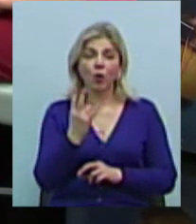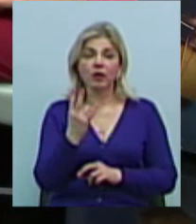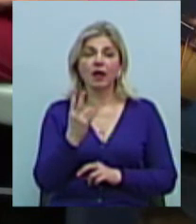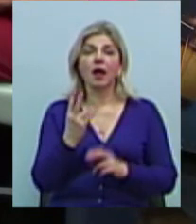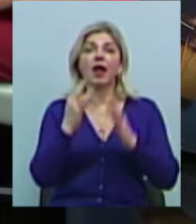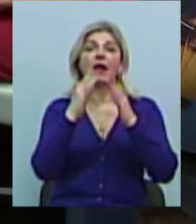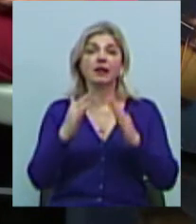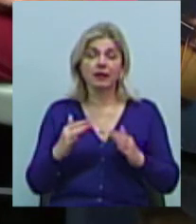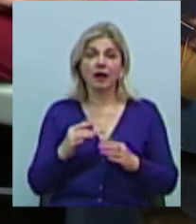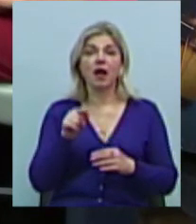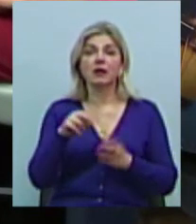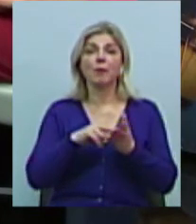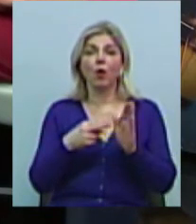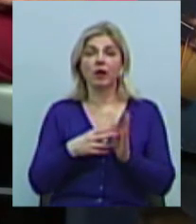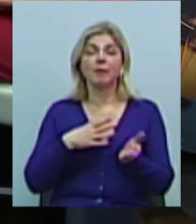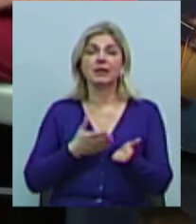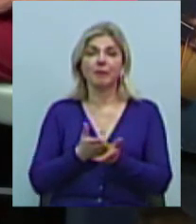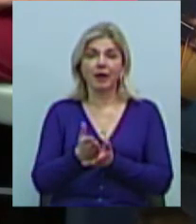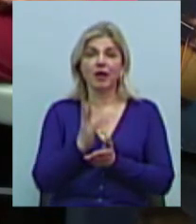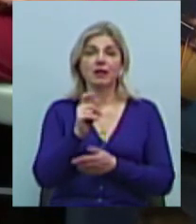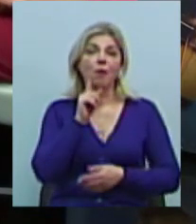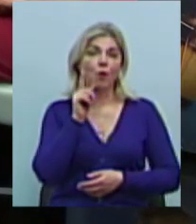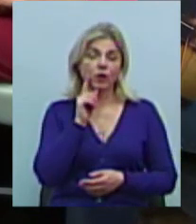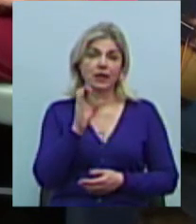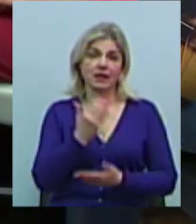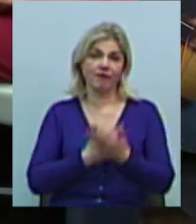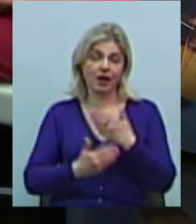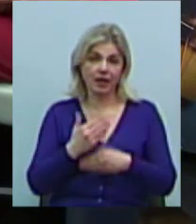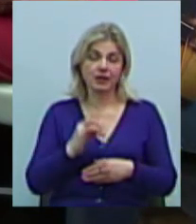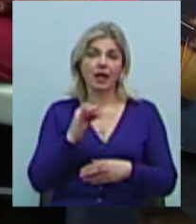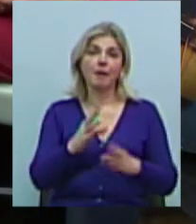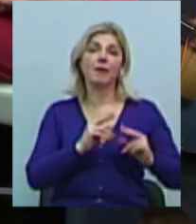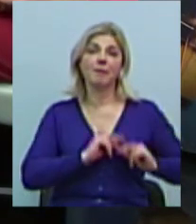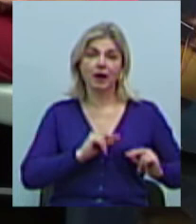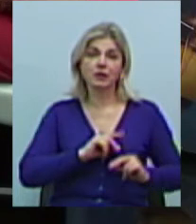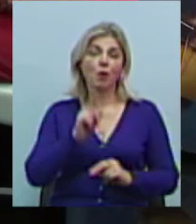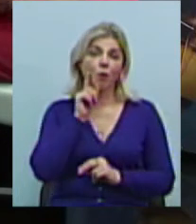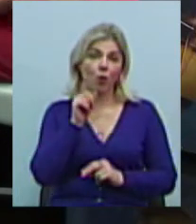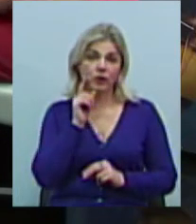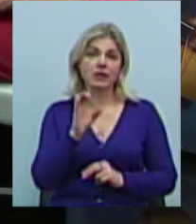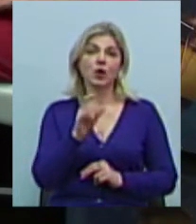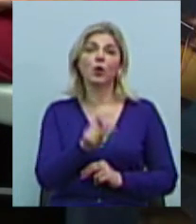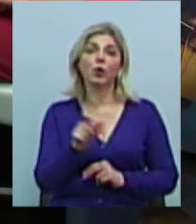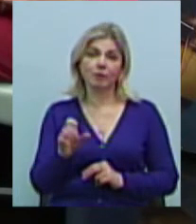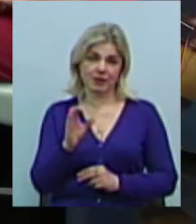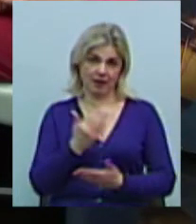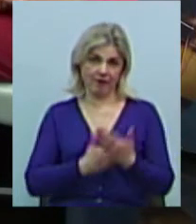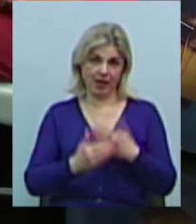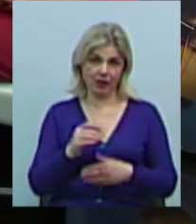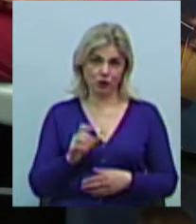ялинка». Проєкт був спрямований на молодь з інвалідністю і співпрацю молоді з людьми з інвалідністю.